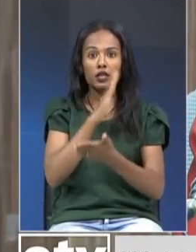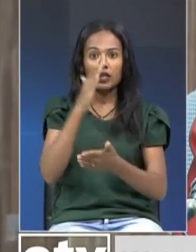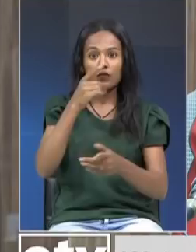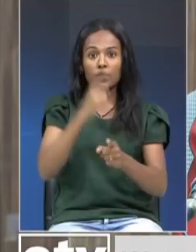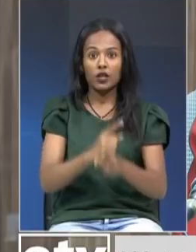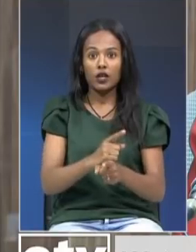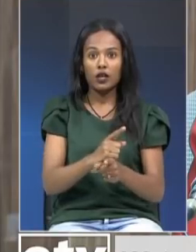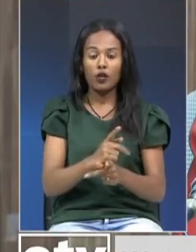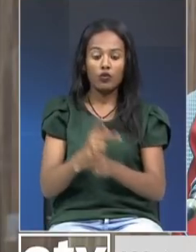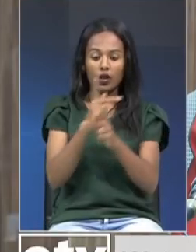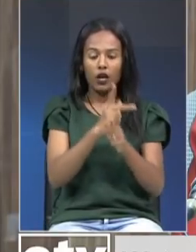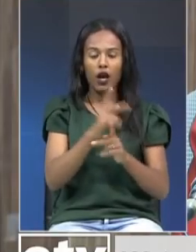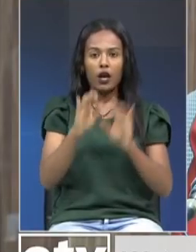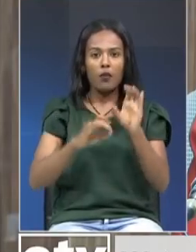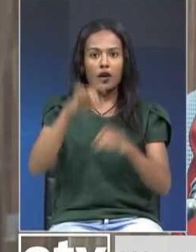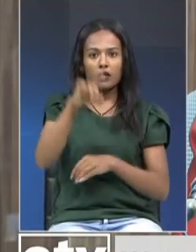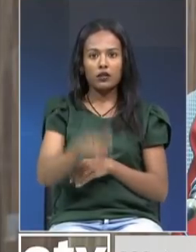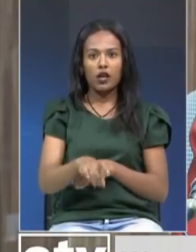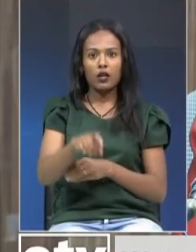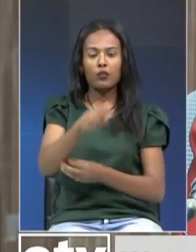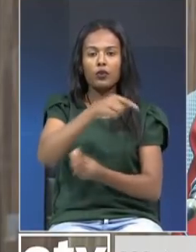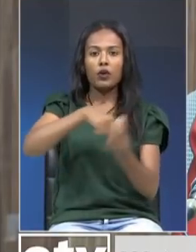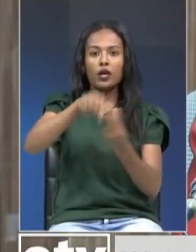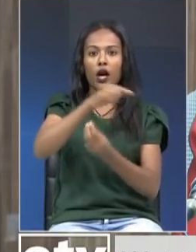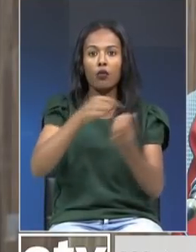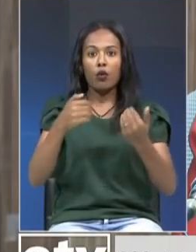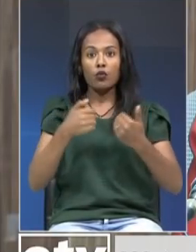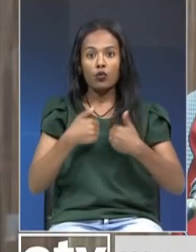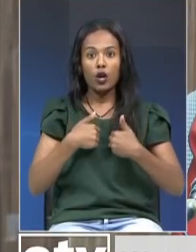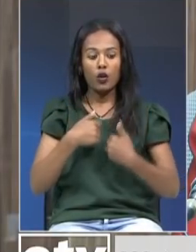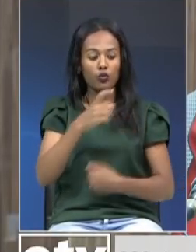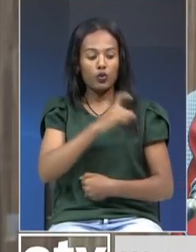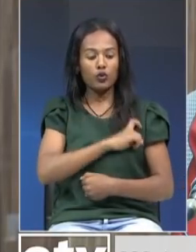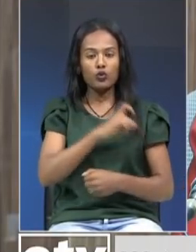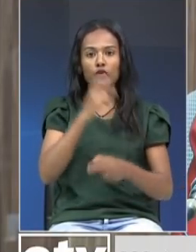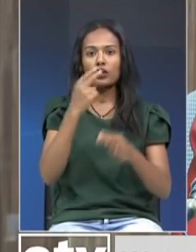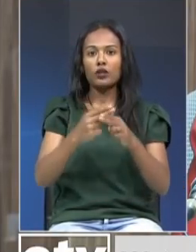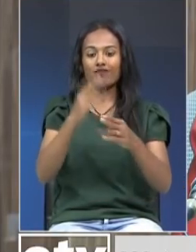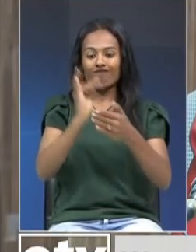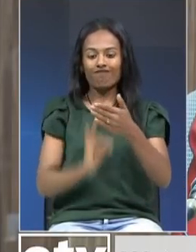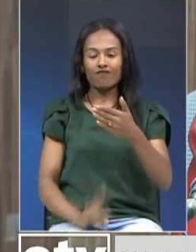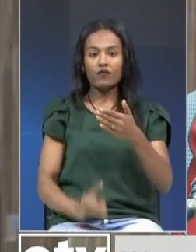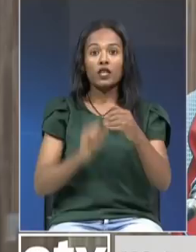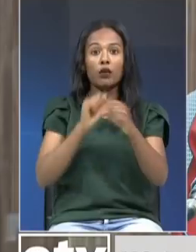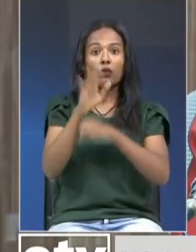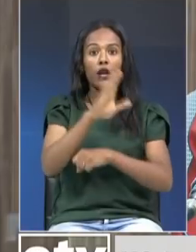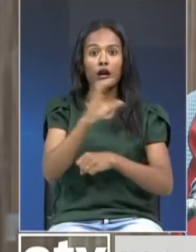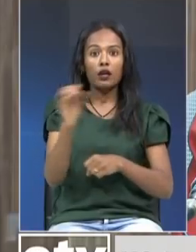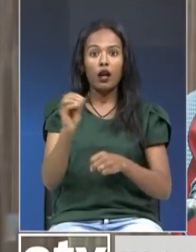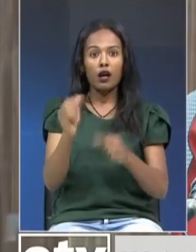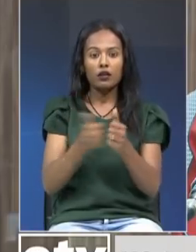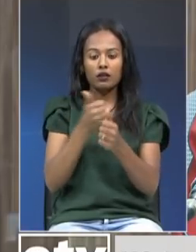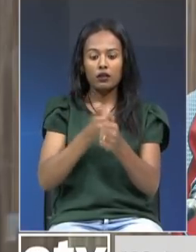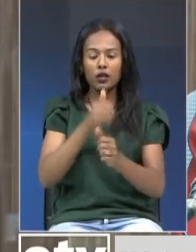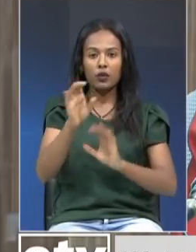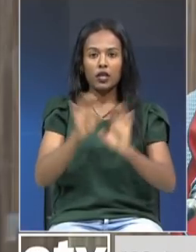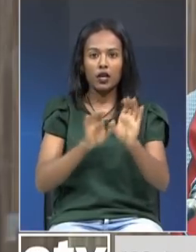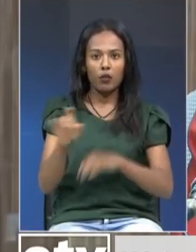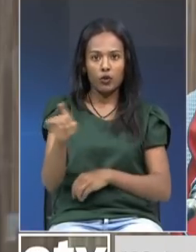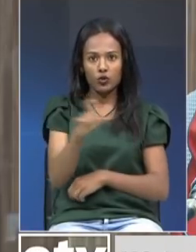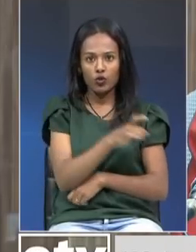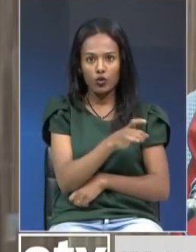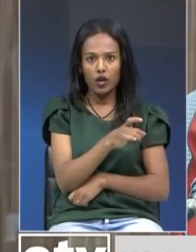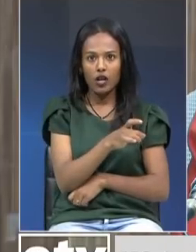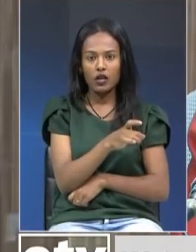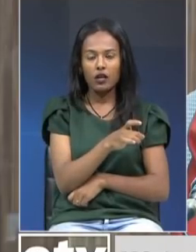ጥንቃቄ ማድረግ ስላለብን በየአካባቢው ላሉ ፖሊሶች ስም ዝርዝራቸው የሚላክና ክትትል የሚደረግባቸው ይሆናል።